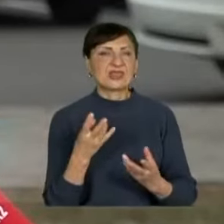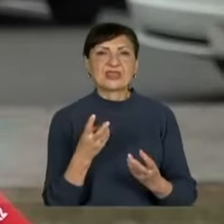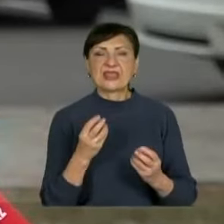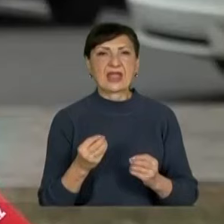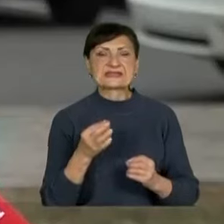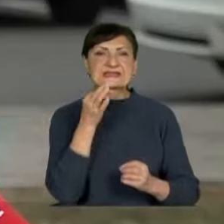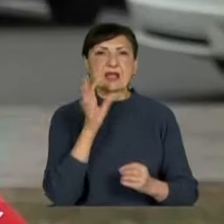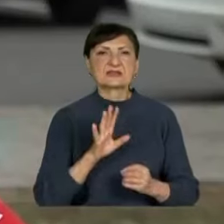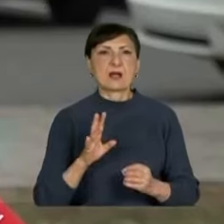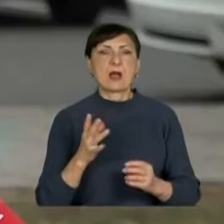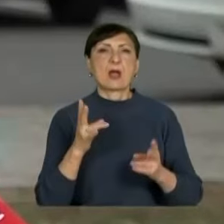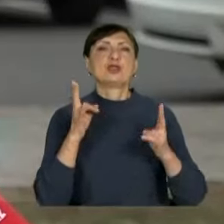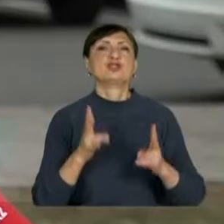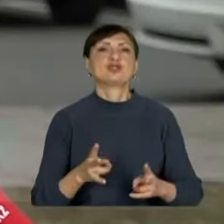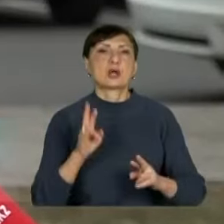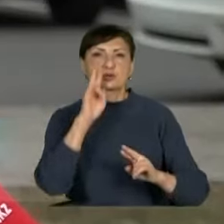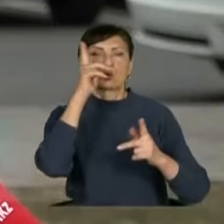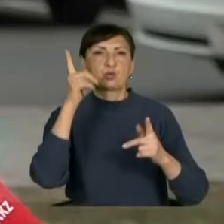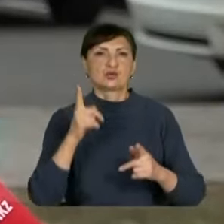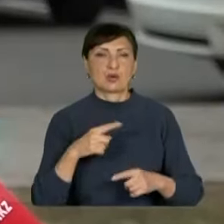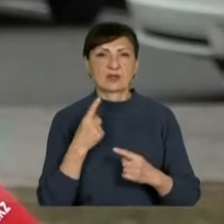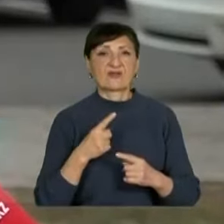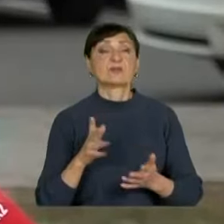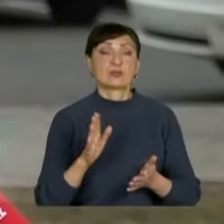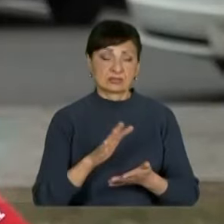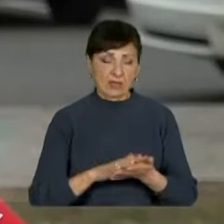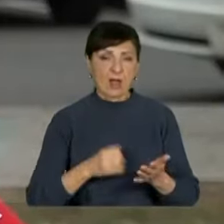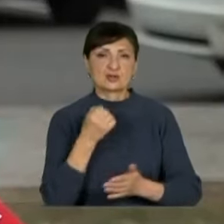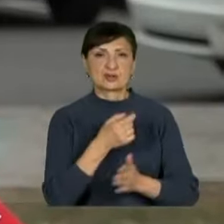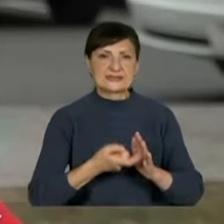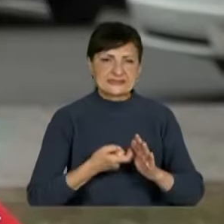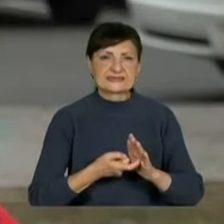же не сказал, что это был несчастный случай. Он сказал на доследование,